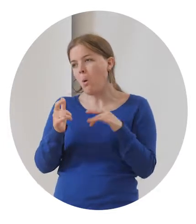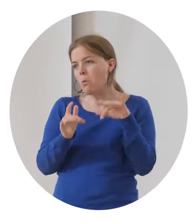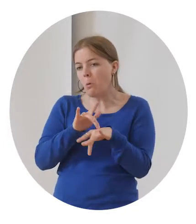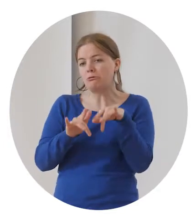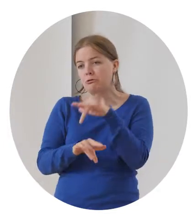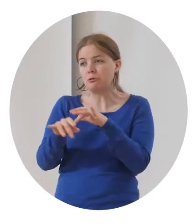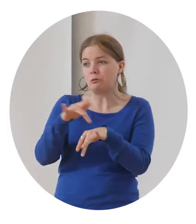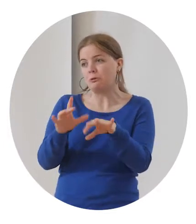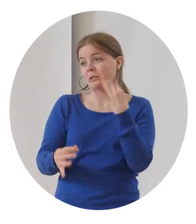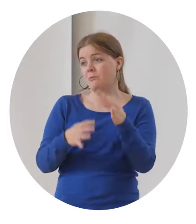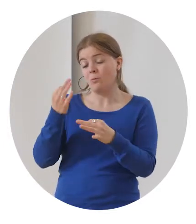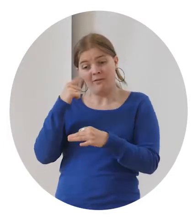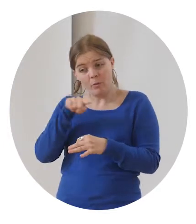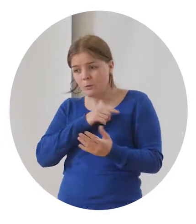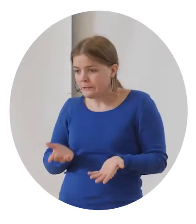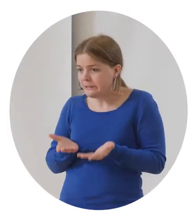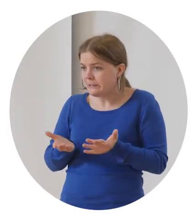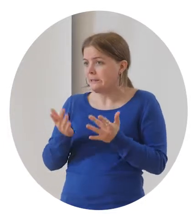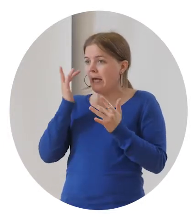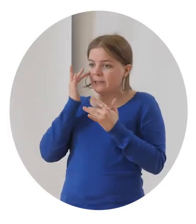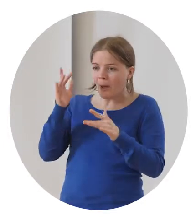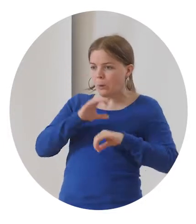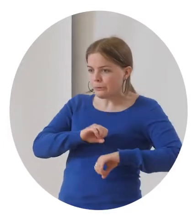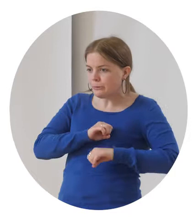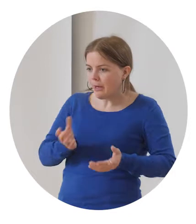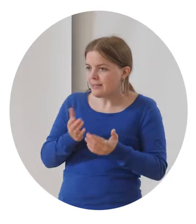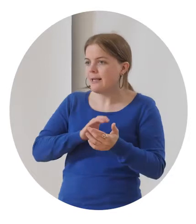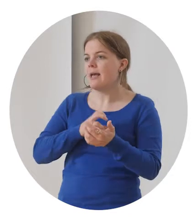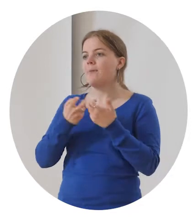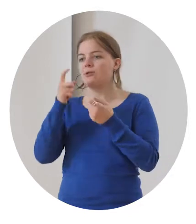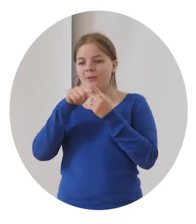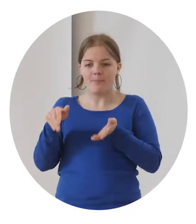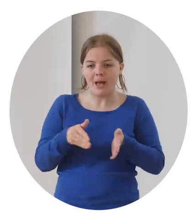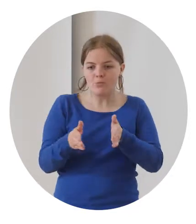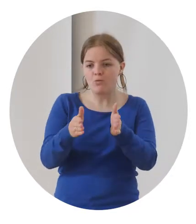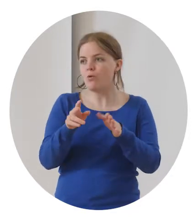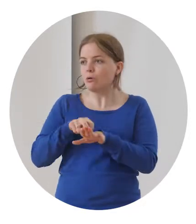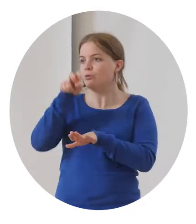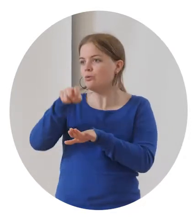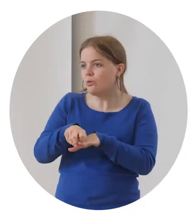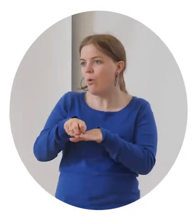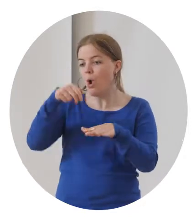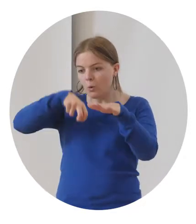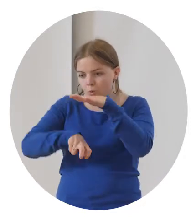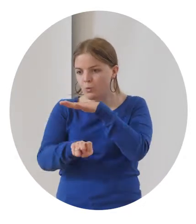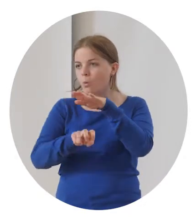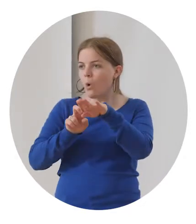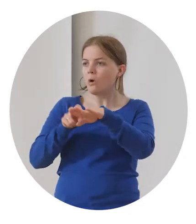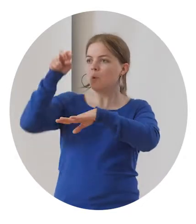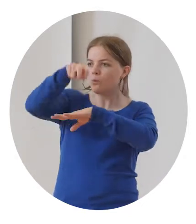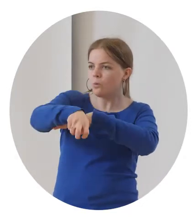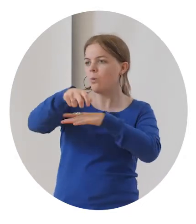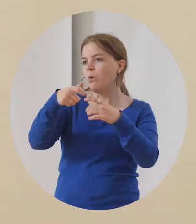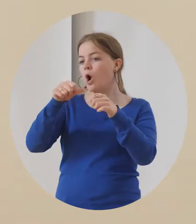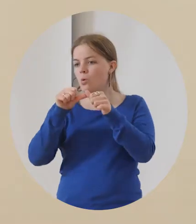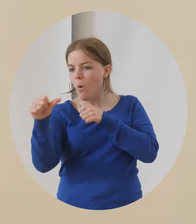déplacement. Donc là, on va proposer toutes les expérimentations motrices, que ce soit au travers des parcours, sur, sous, à côté, loin, passer